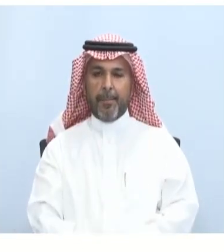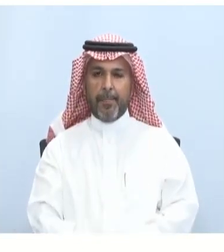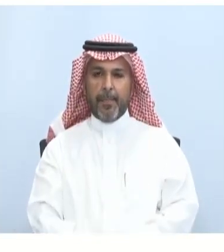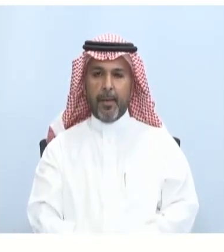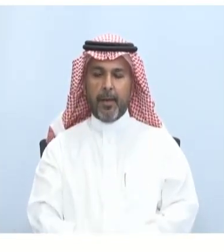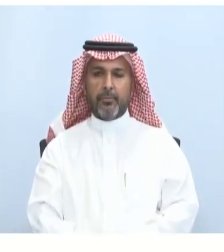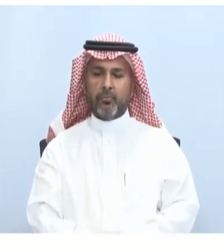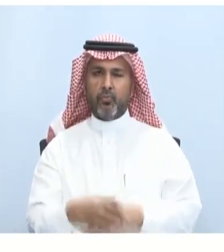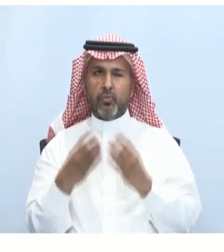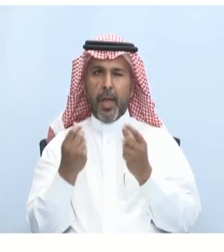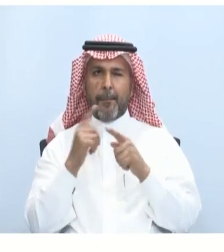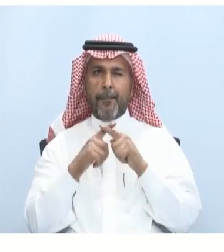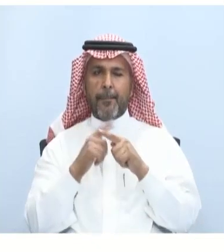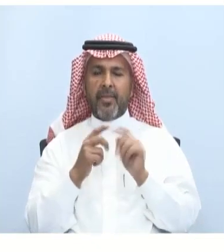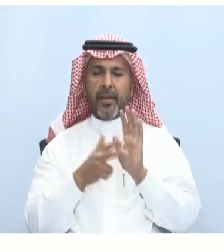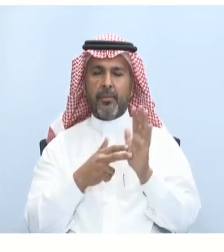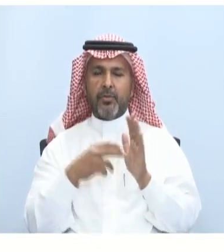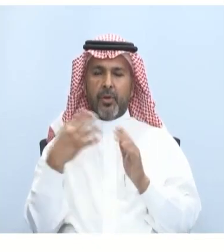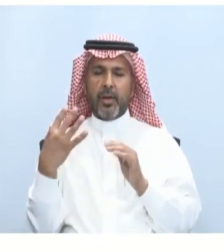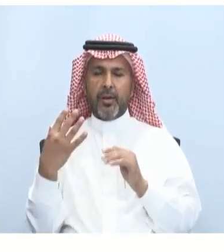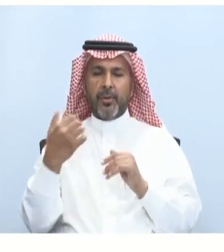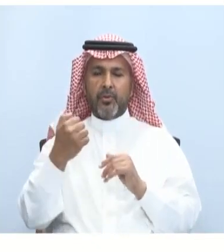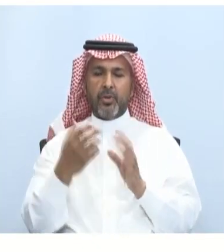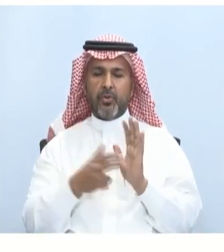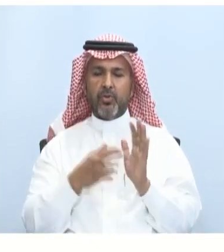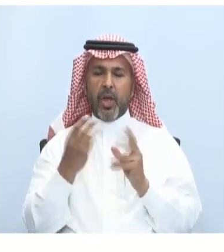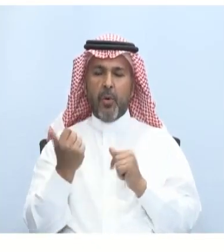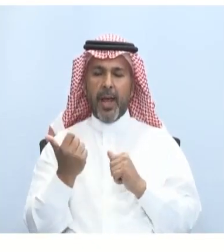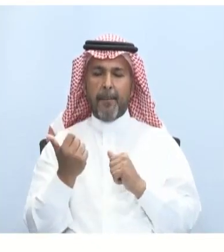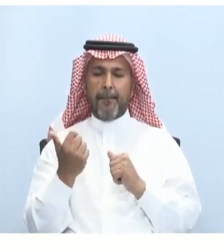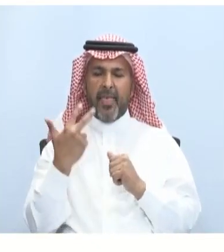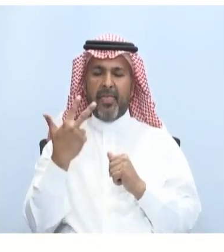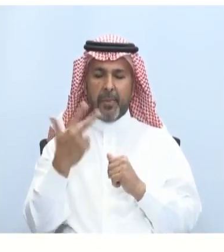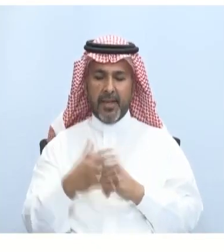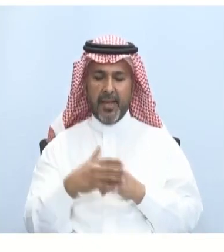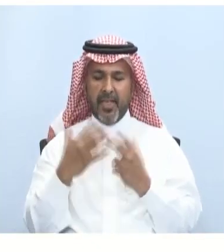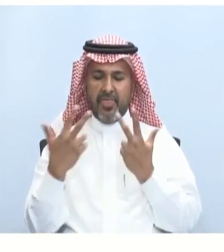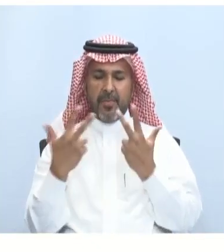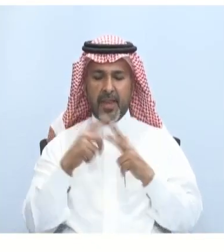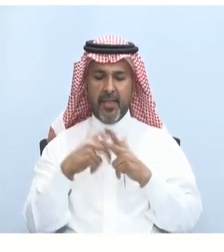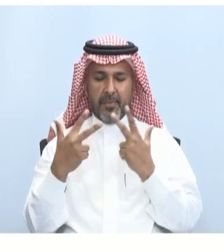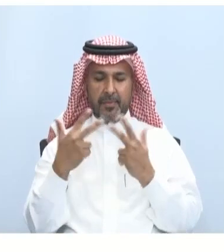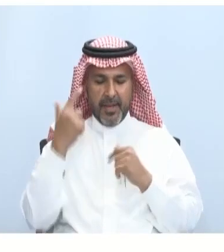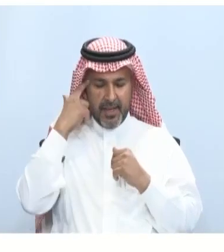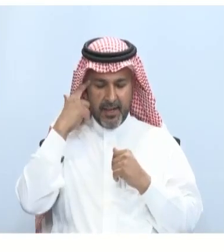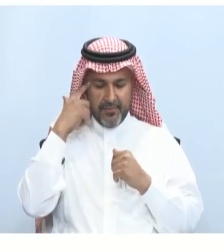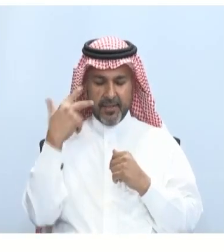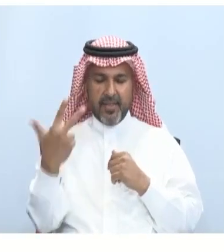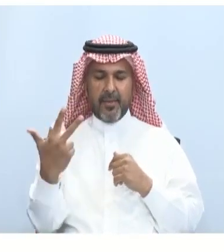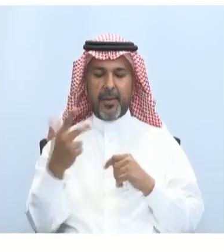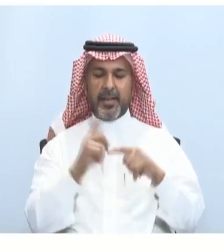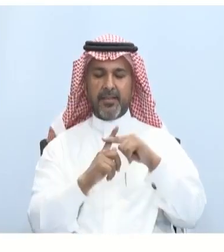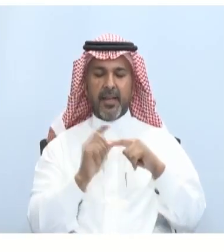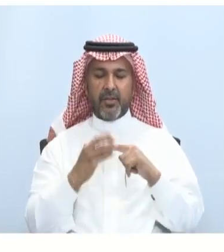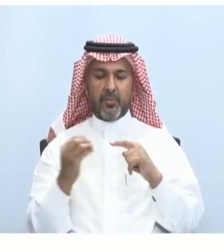الوحده التخيليه i وال 64 طبعا اللي هي وجذرها ثمانيه راح يصير الناتج سالب وموجب